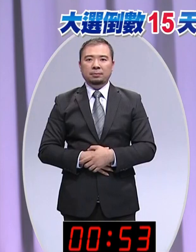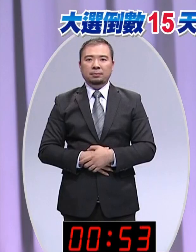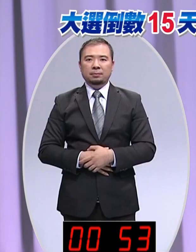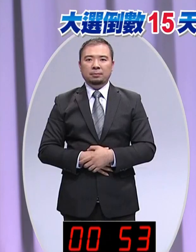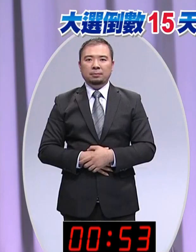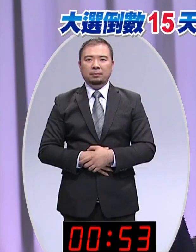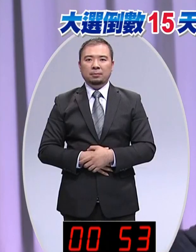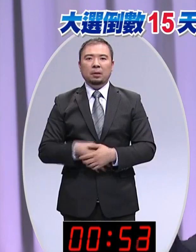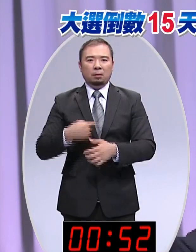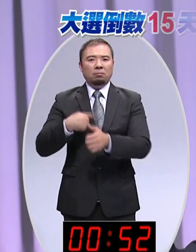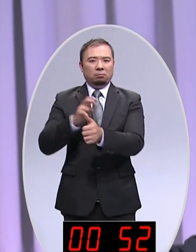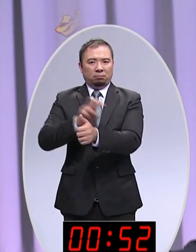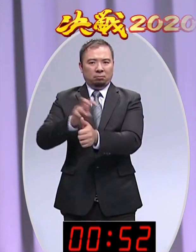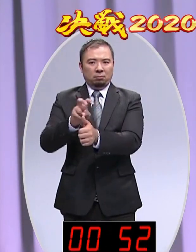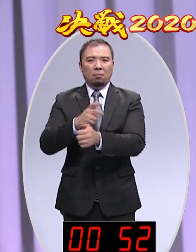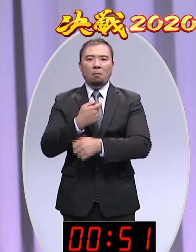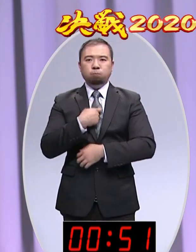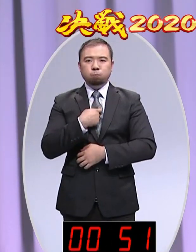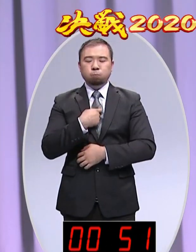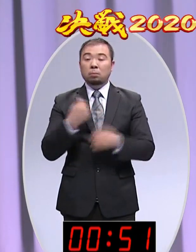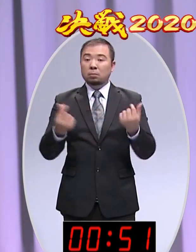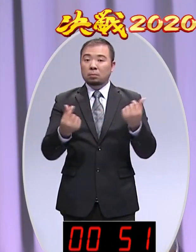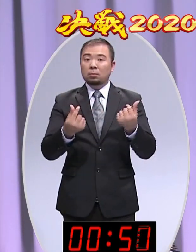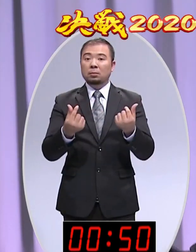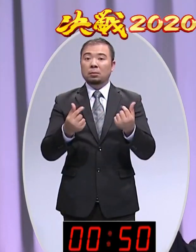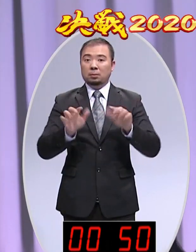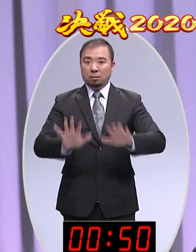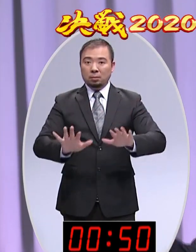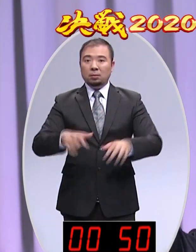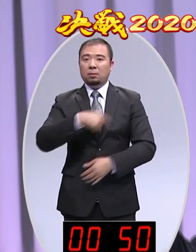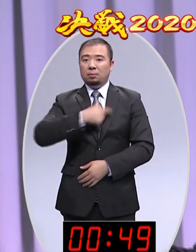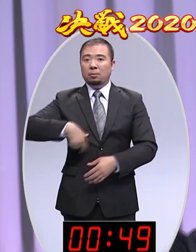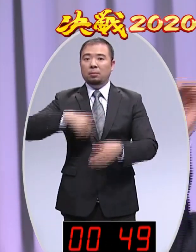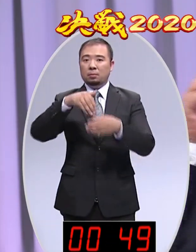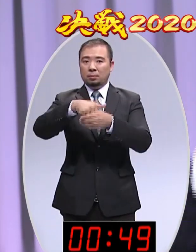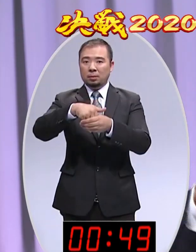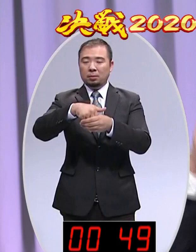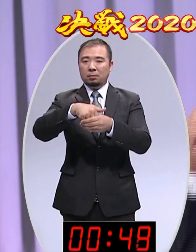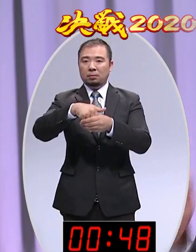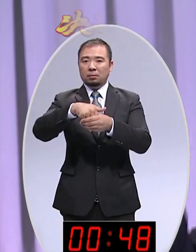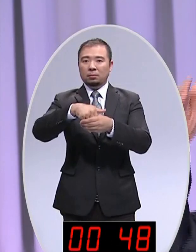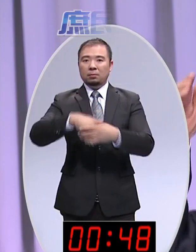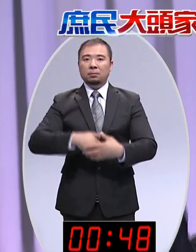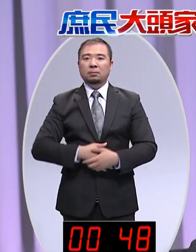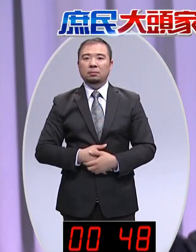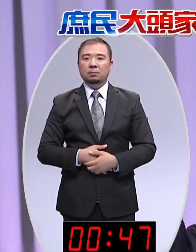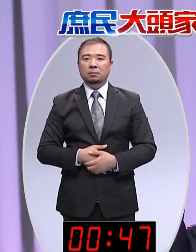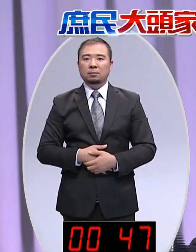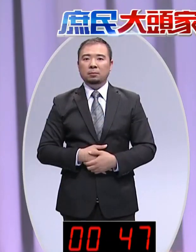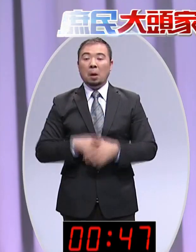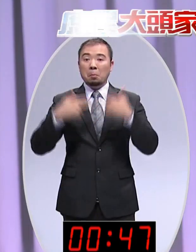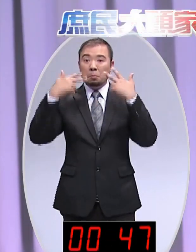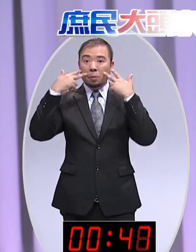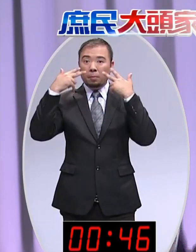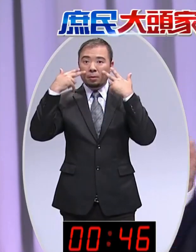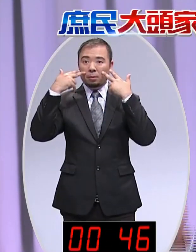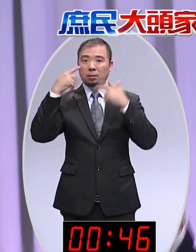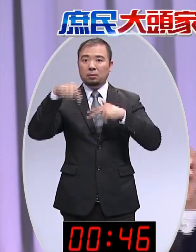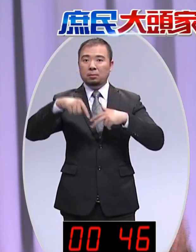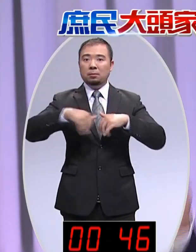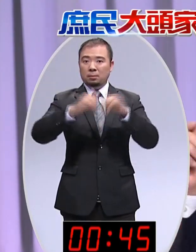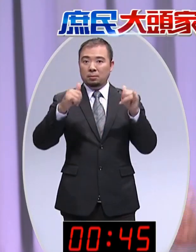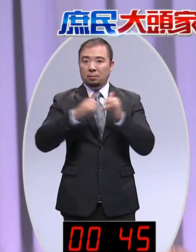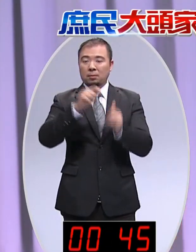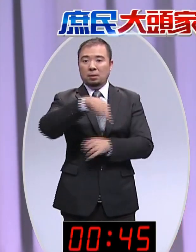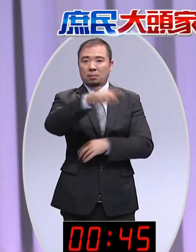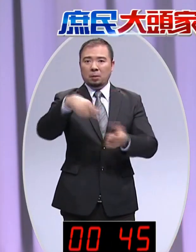要好好照顾。就像这次的选举，他们还要回到原乡去投票，宋